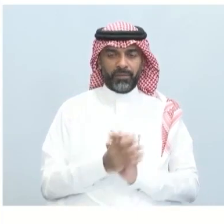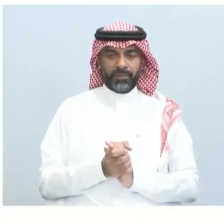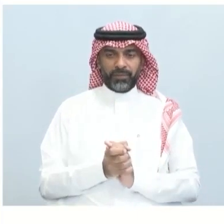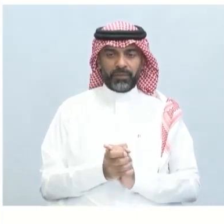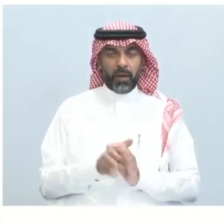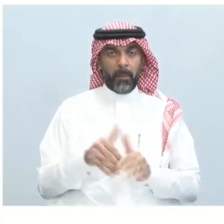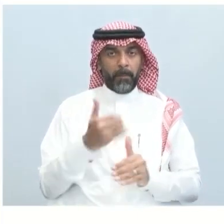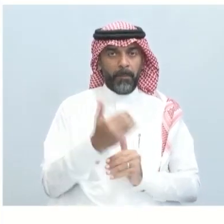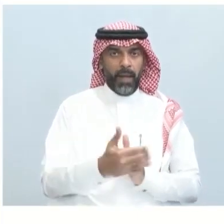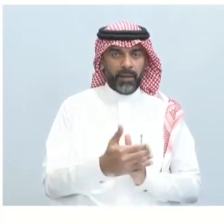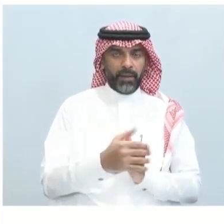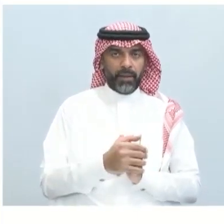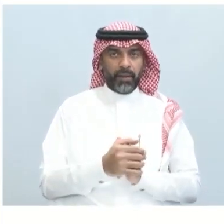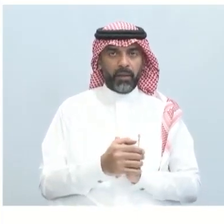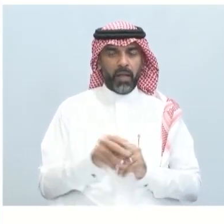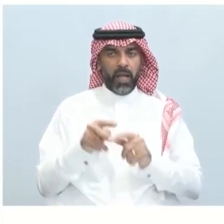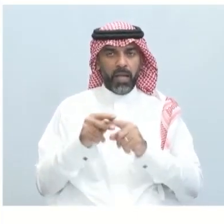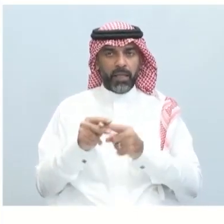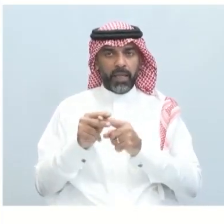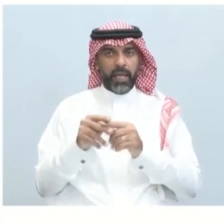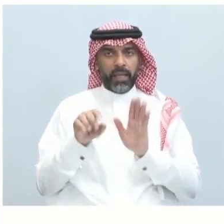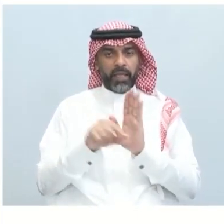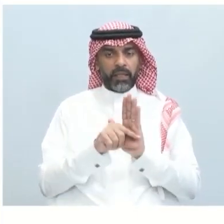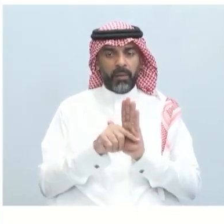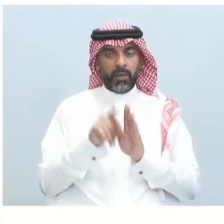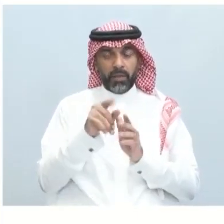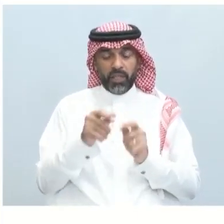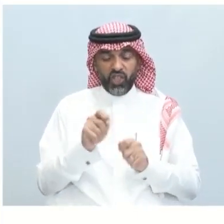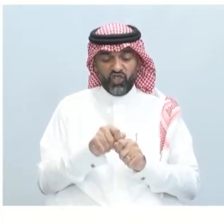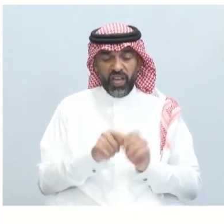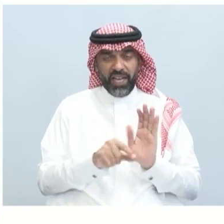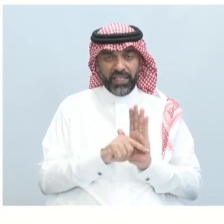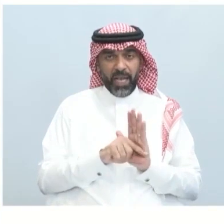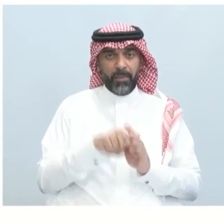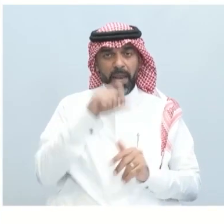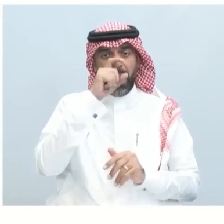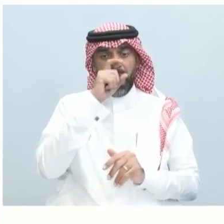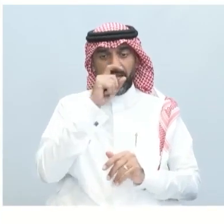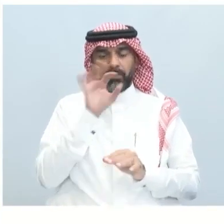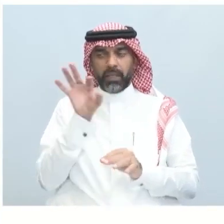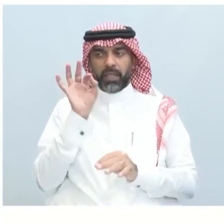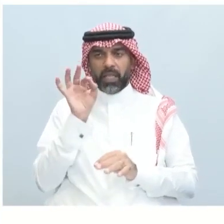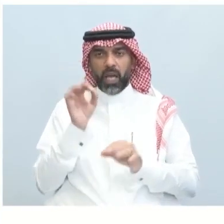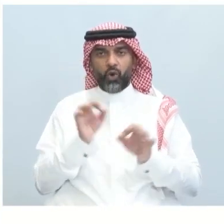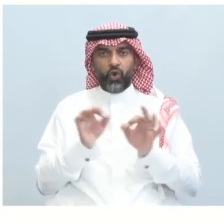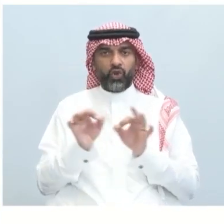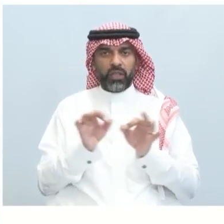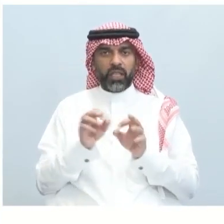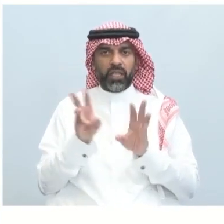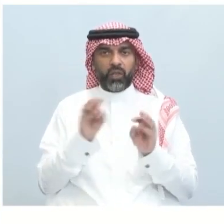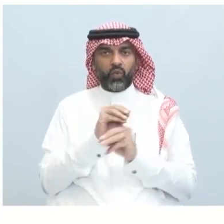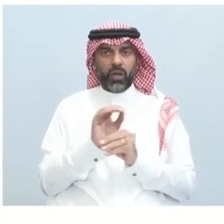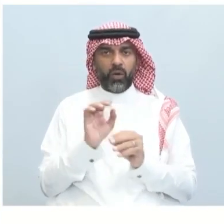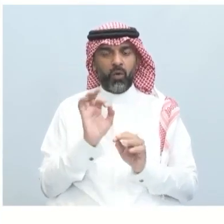بعد ذلك إعدادات الحساب. بعد إنشاء الحساب وتفعيله لابد من اختيار خطة التسويق المناسبة